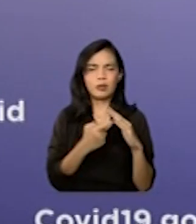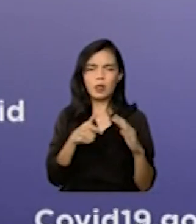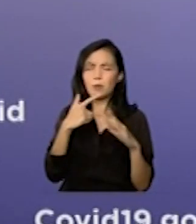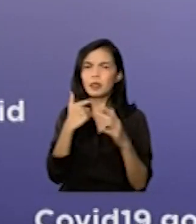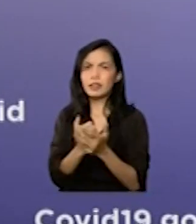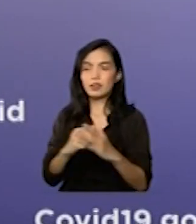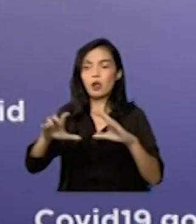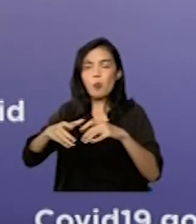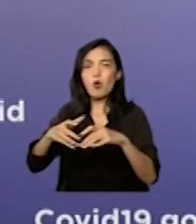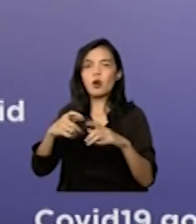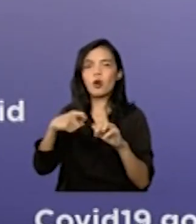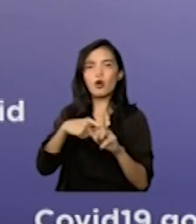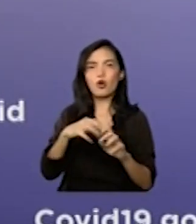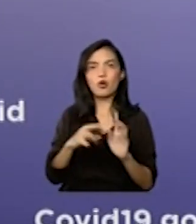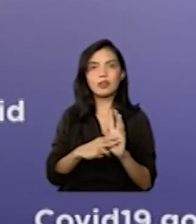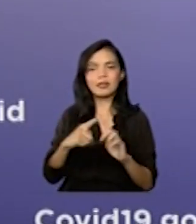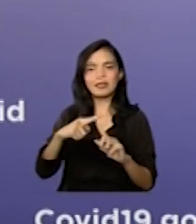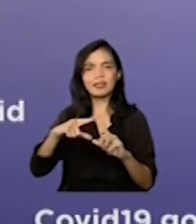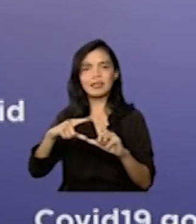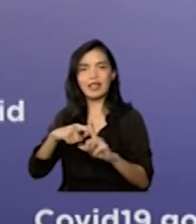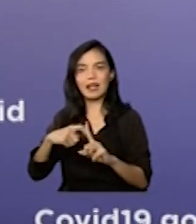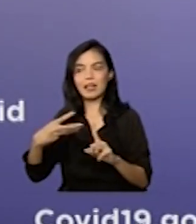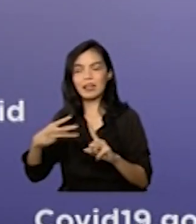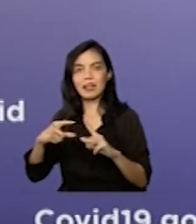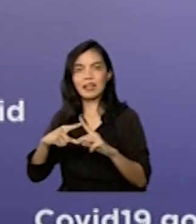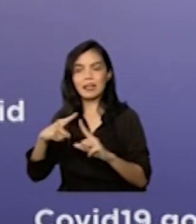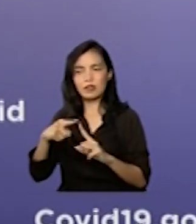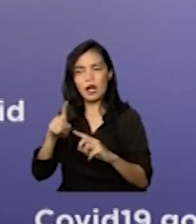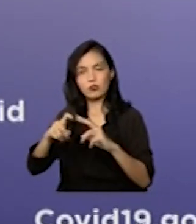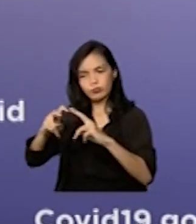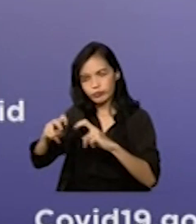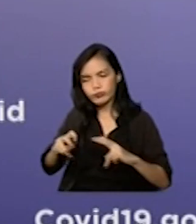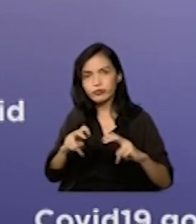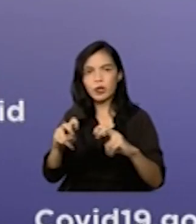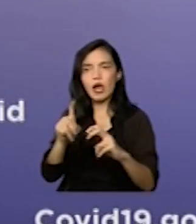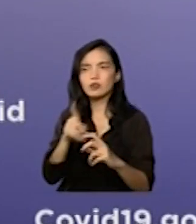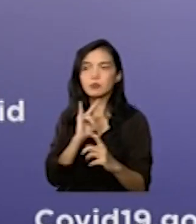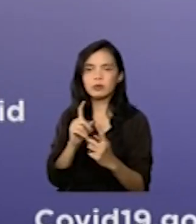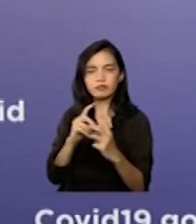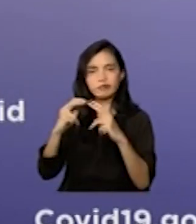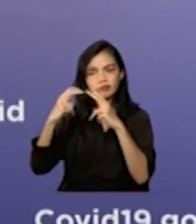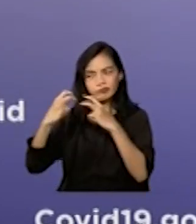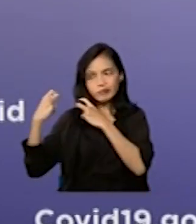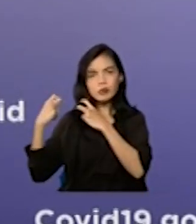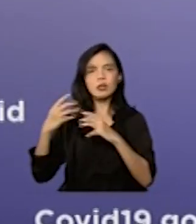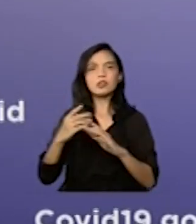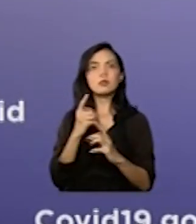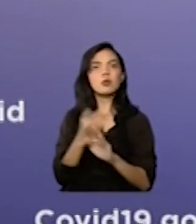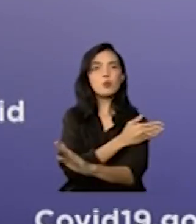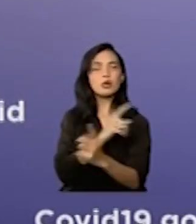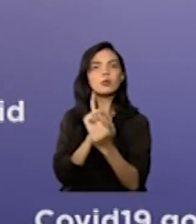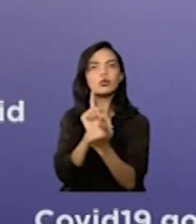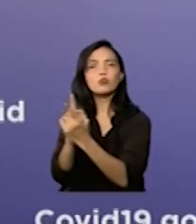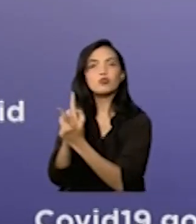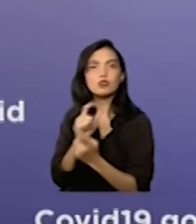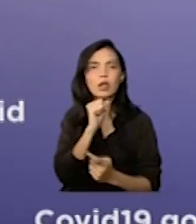kelompok-kelompok yang harus kita identifikasi dengan jelas pada saat melaksanakan tracing secara masif, yang nantinya pasti akan